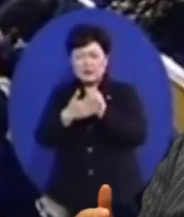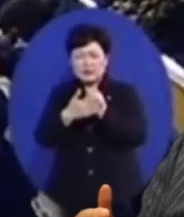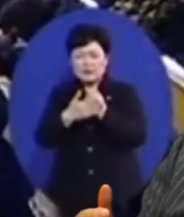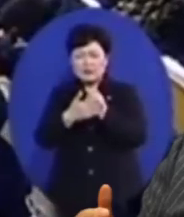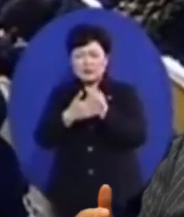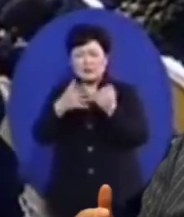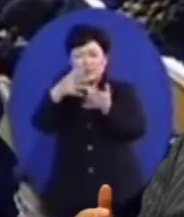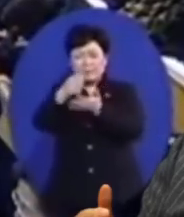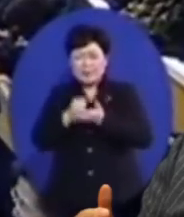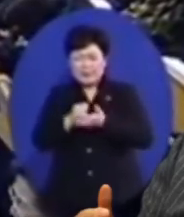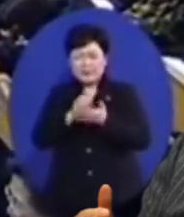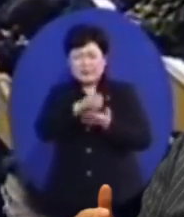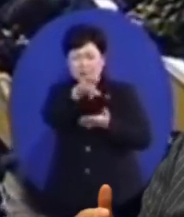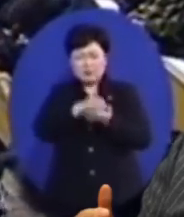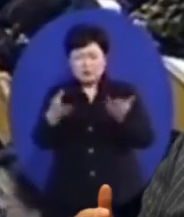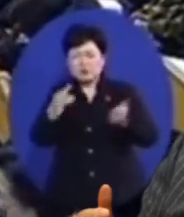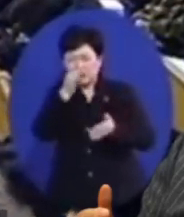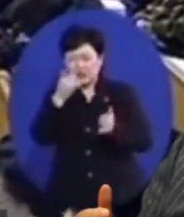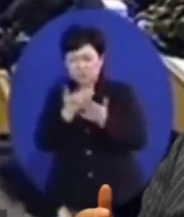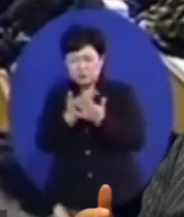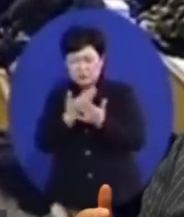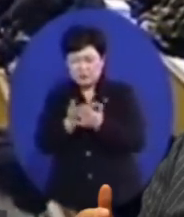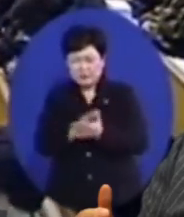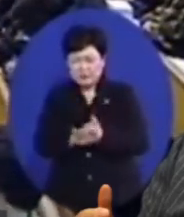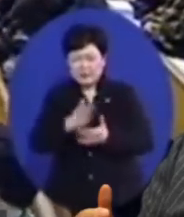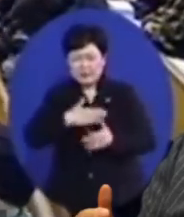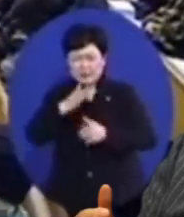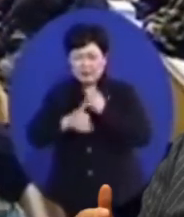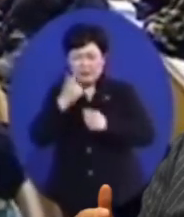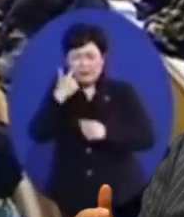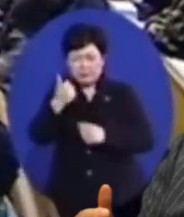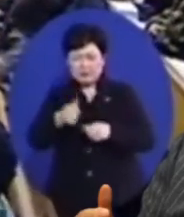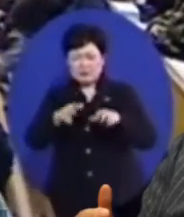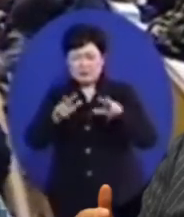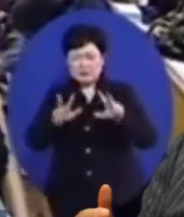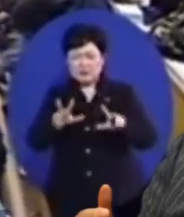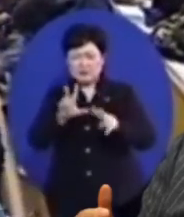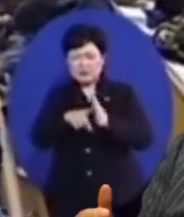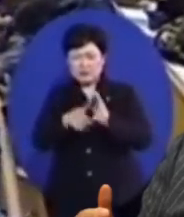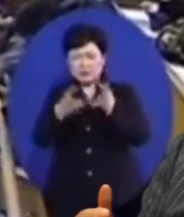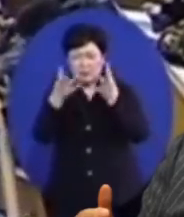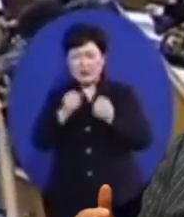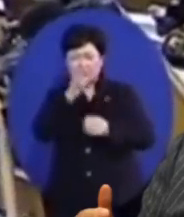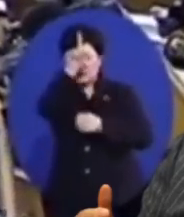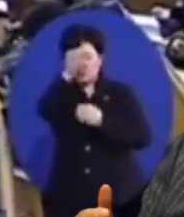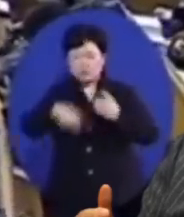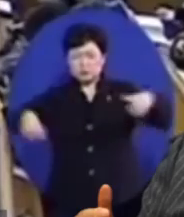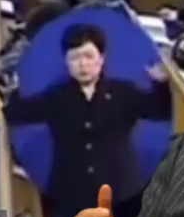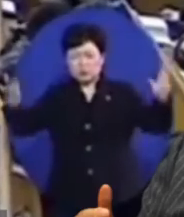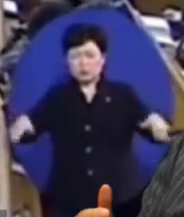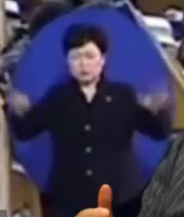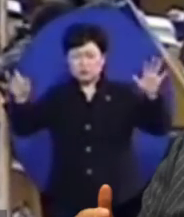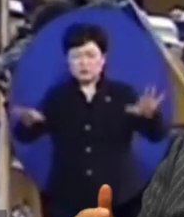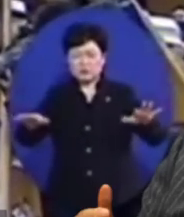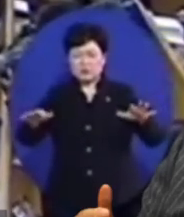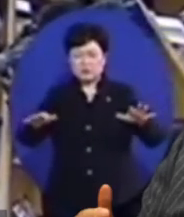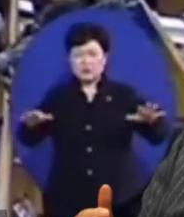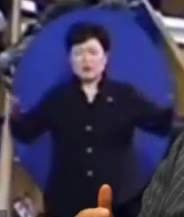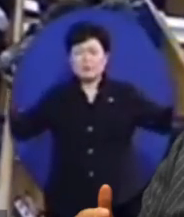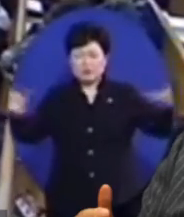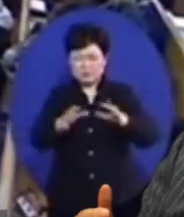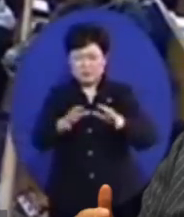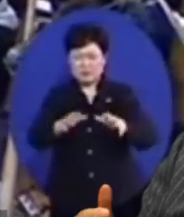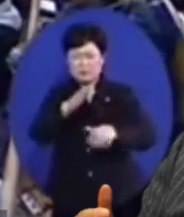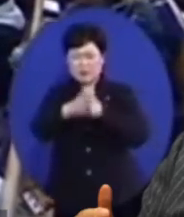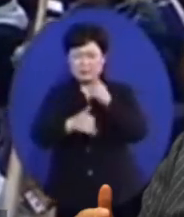수 있도록 도와주시옵기 간절히 기도합니다. 내 아버지 하나님이시여 오늘 이 시간에도 수많은 독수리 떼들이 모였습니다. 우리 아버지